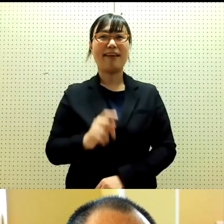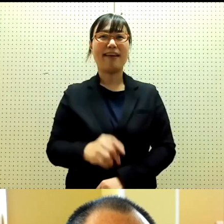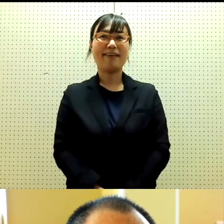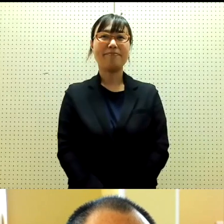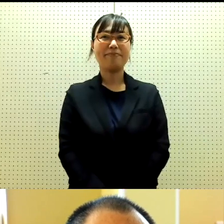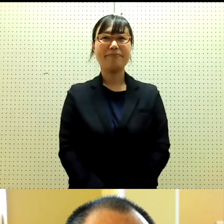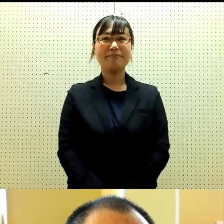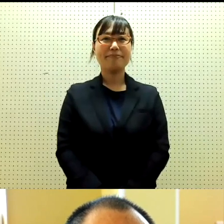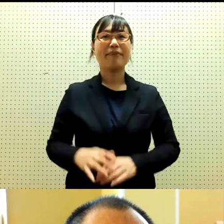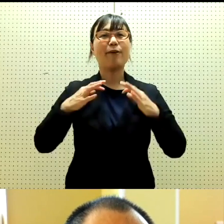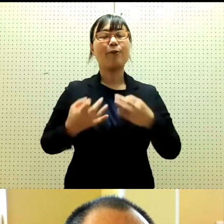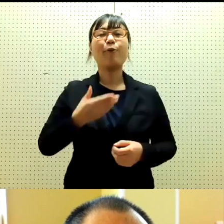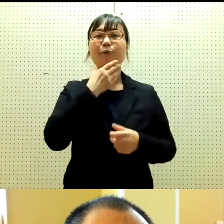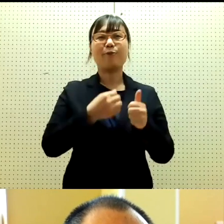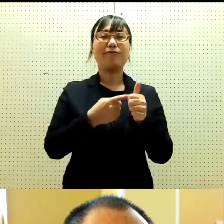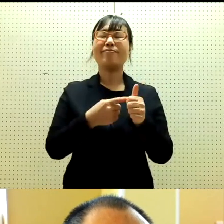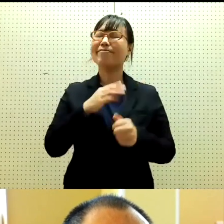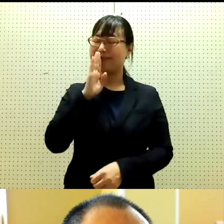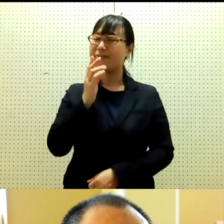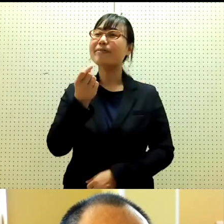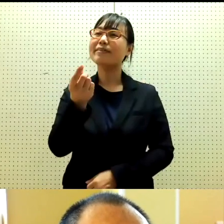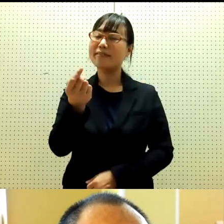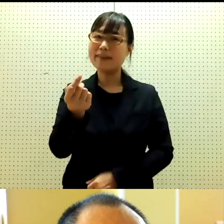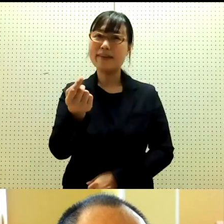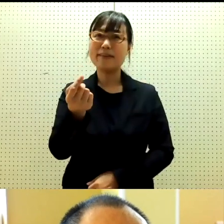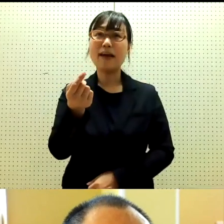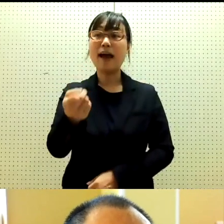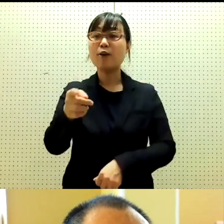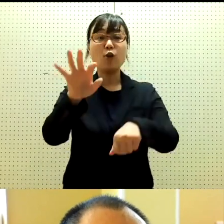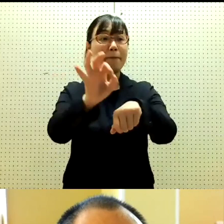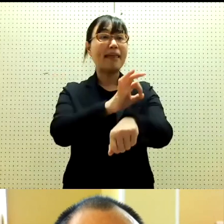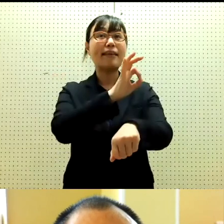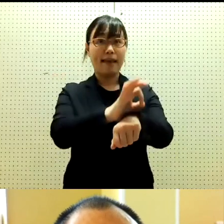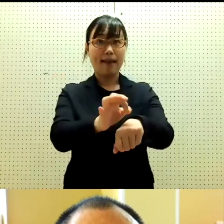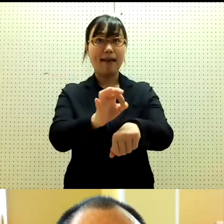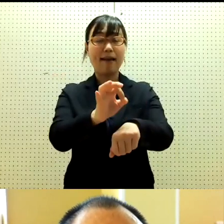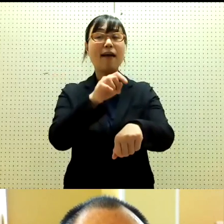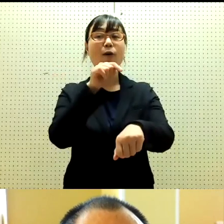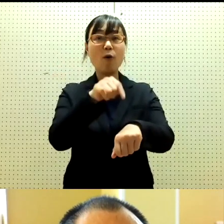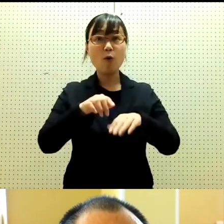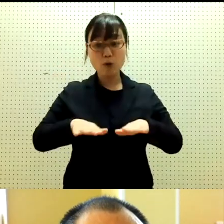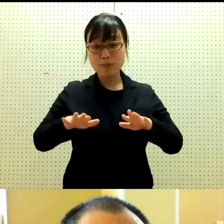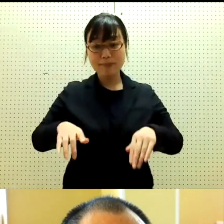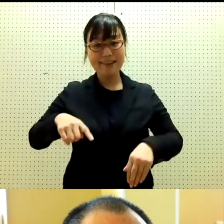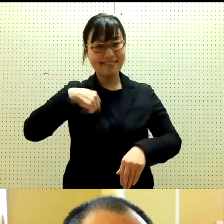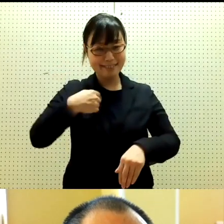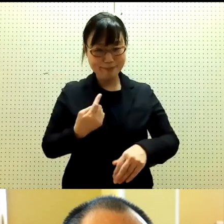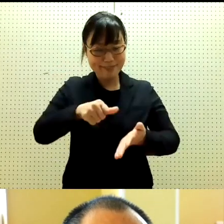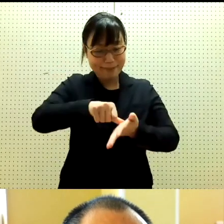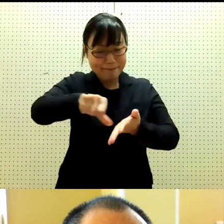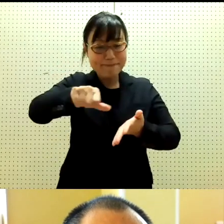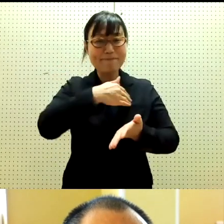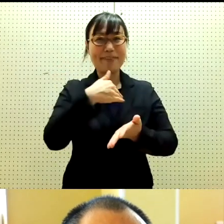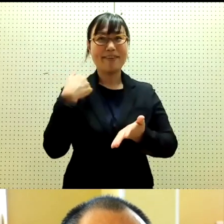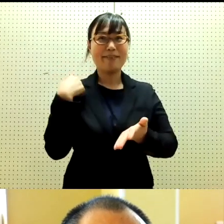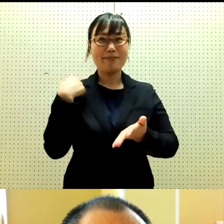そうですね、特にああいうメディアを子ども自身が自分の手で残せるんだ、やったこと自分で